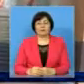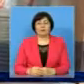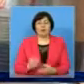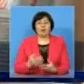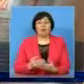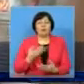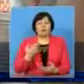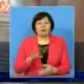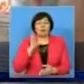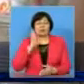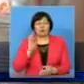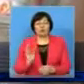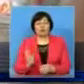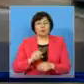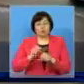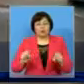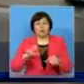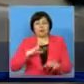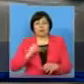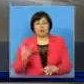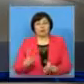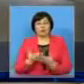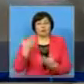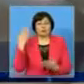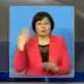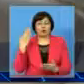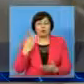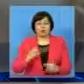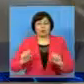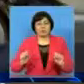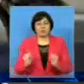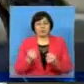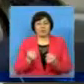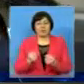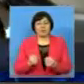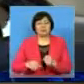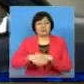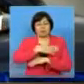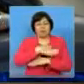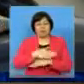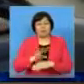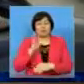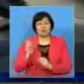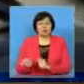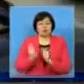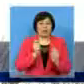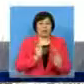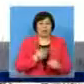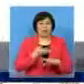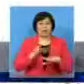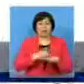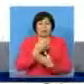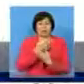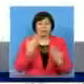Бұрап қалсаңыз, су келіп тұр. Ауыл тұрғындары бұрынғыдай сықырлаған сарайазда сырттан су тасып әбігерге түспейді.